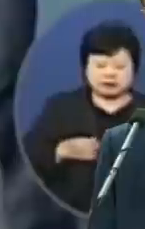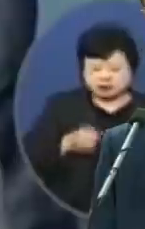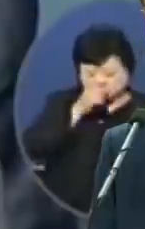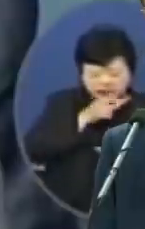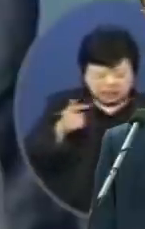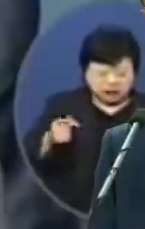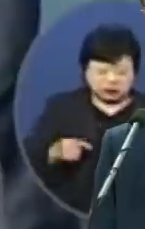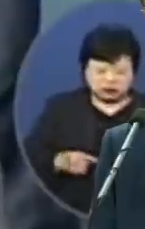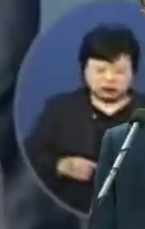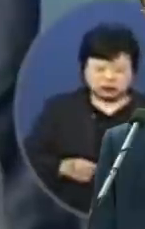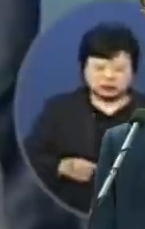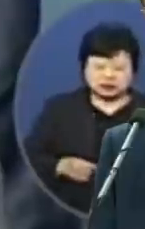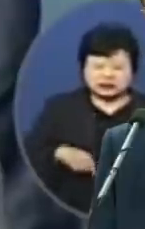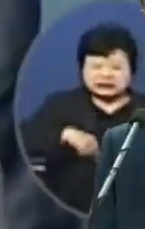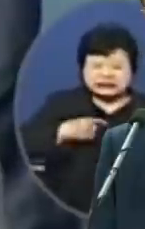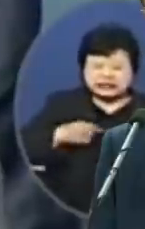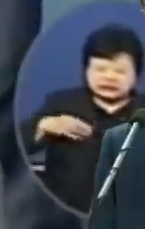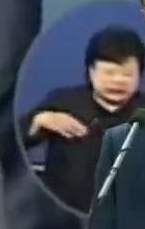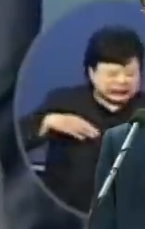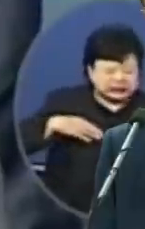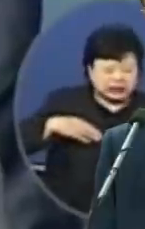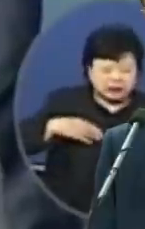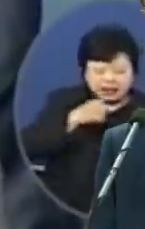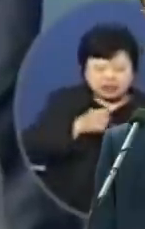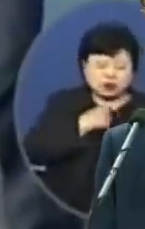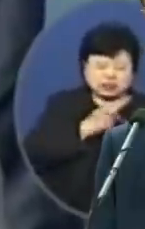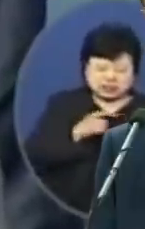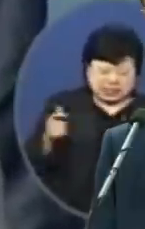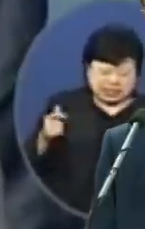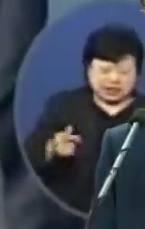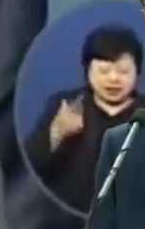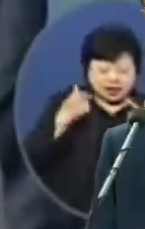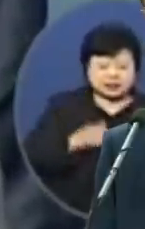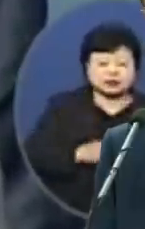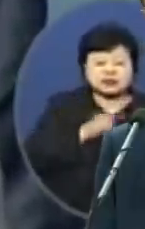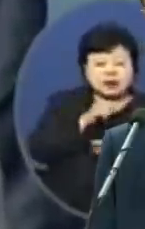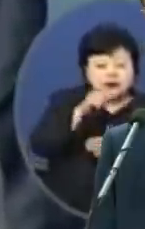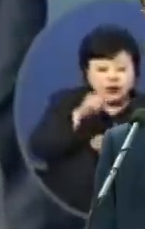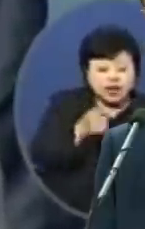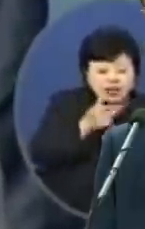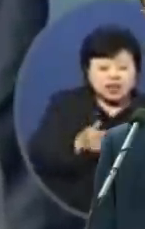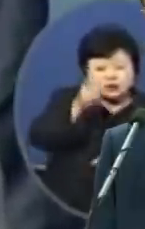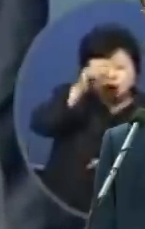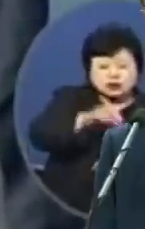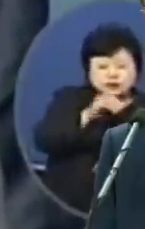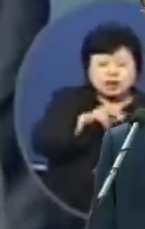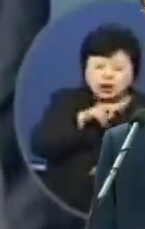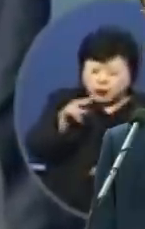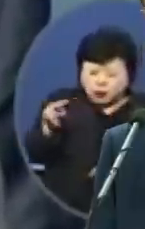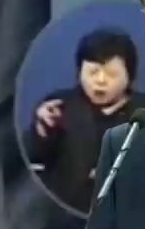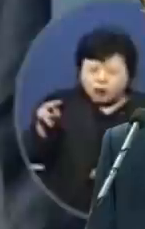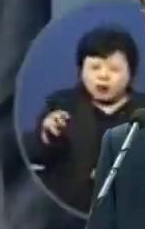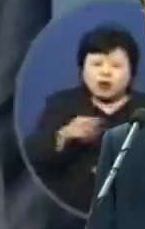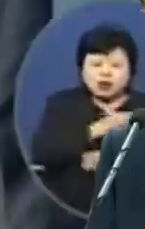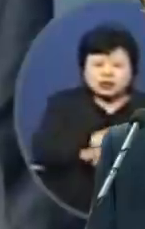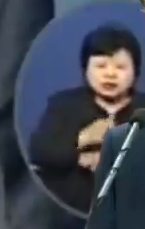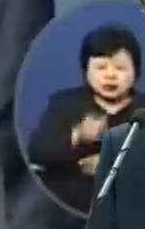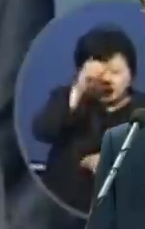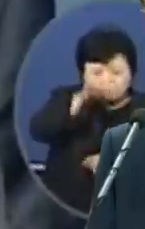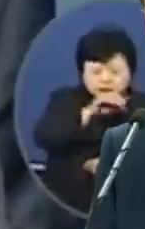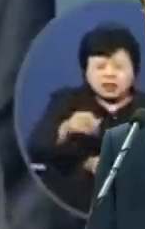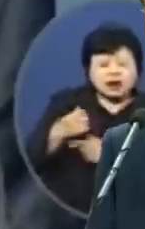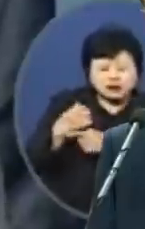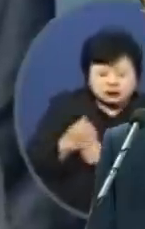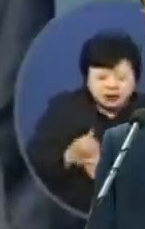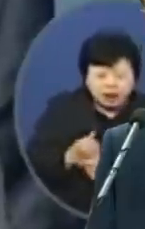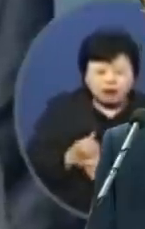휘두르고 자기 자랑하는 사람 원치 않습니다. 언제나 우리의 생활 속에 예수 십자가를 바라보고 그리스도의 십자가에